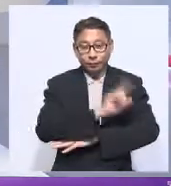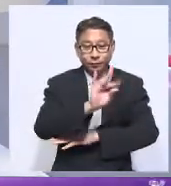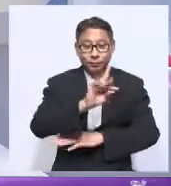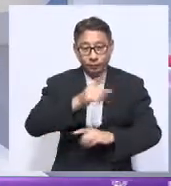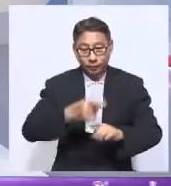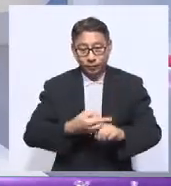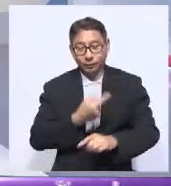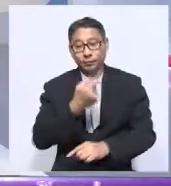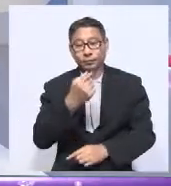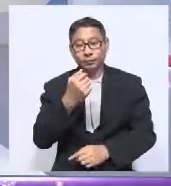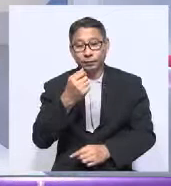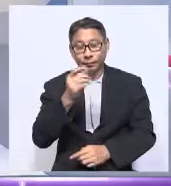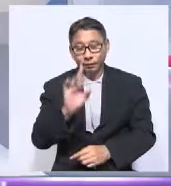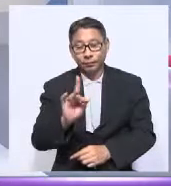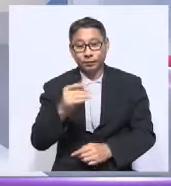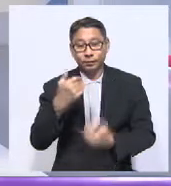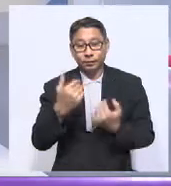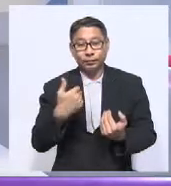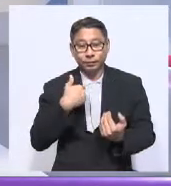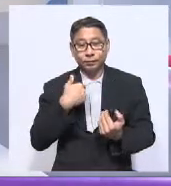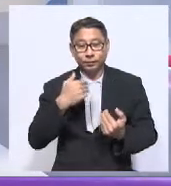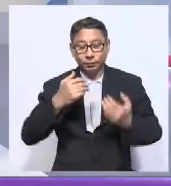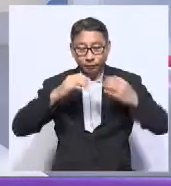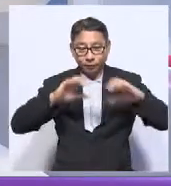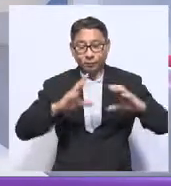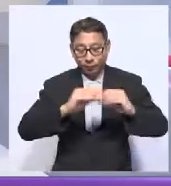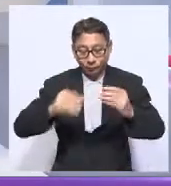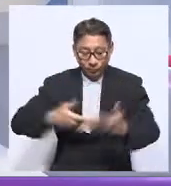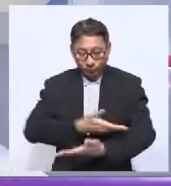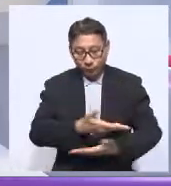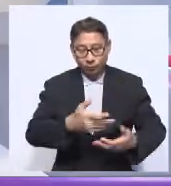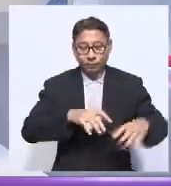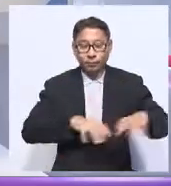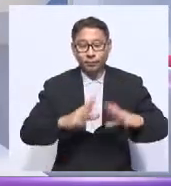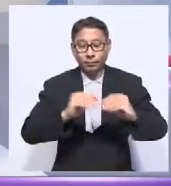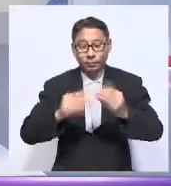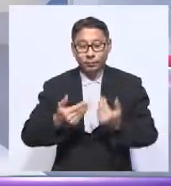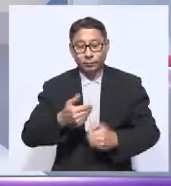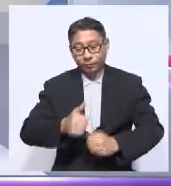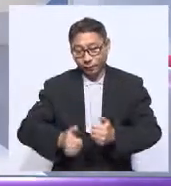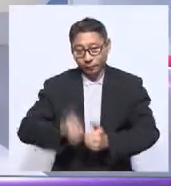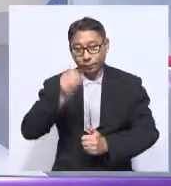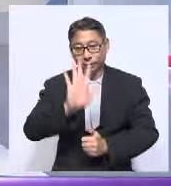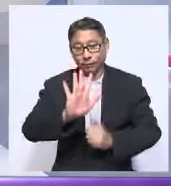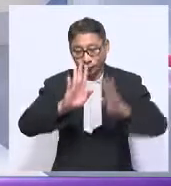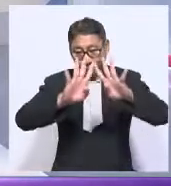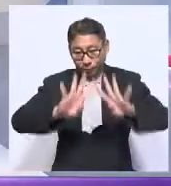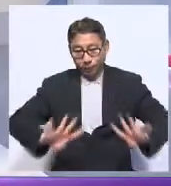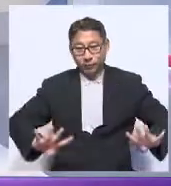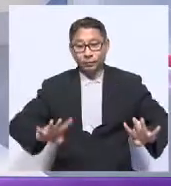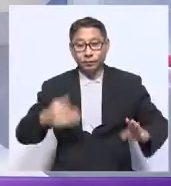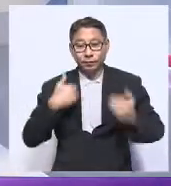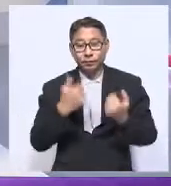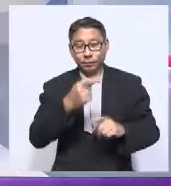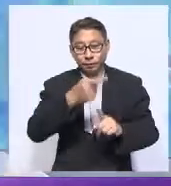สิงหาคม2510ค่ะล่าสุดค่ะรัฐบาลก็ได้ประชุมเตรียมการจัดการประชุมสุดยอดอาเซียนหรือว่าอาเซียนซัมมิ